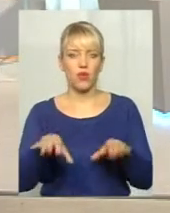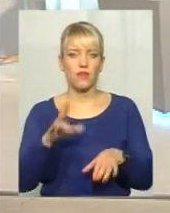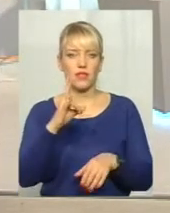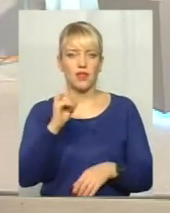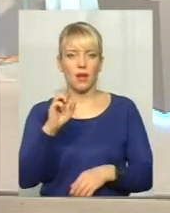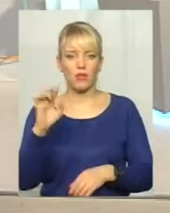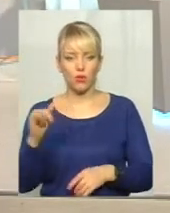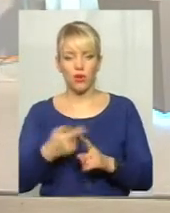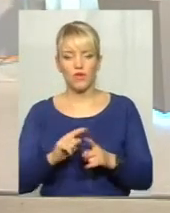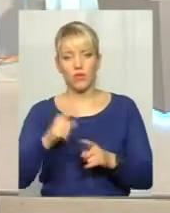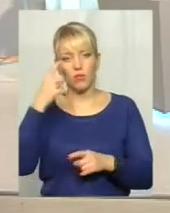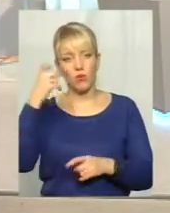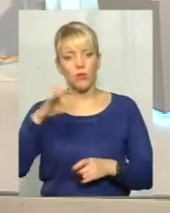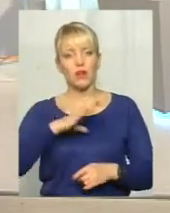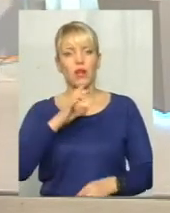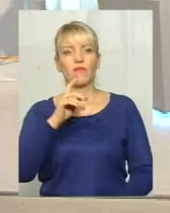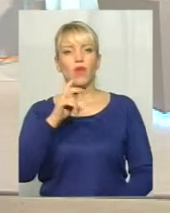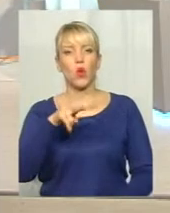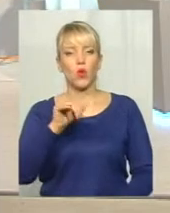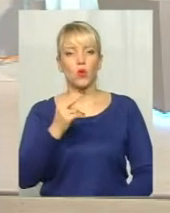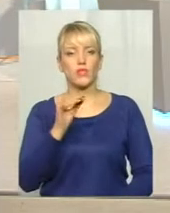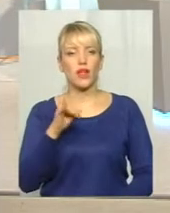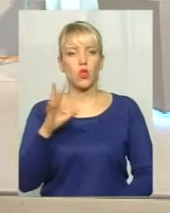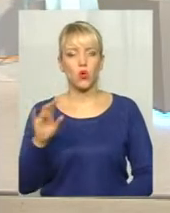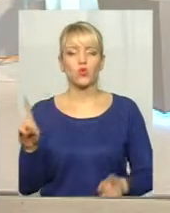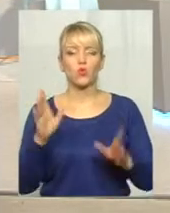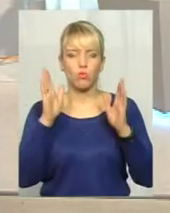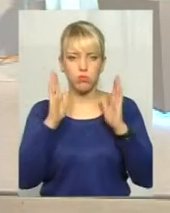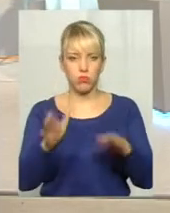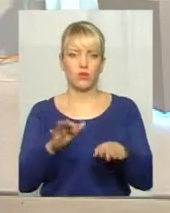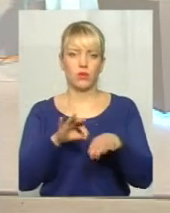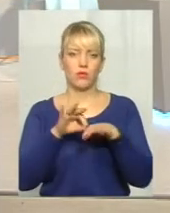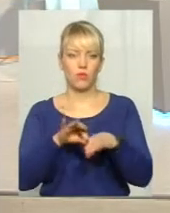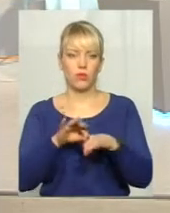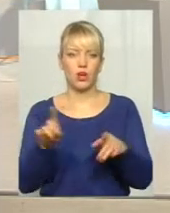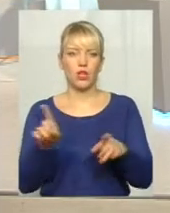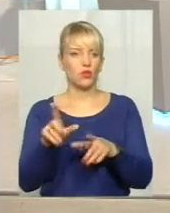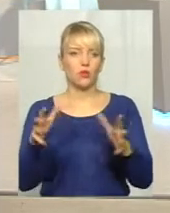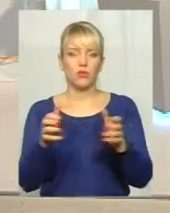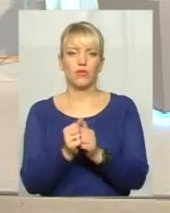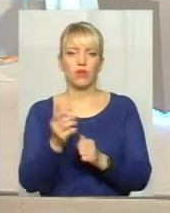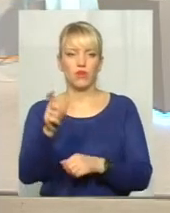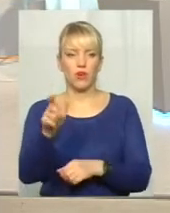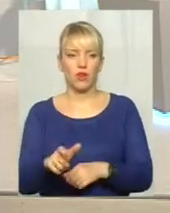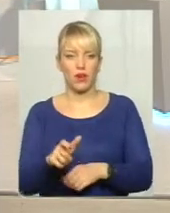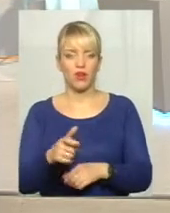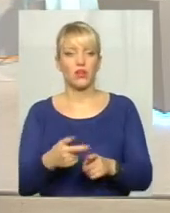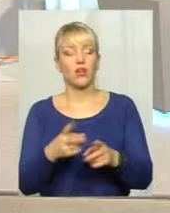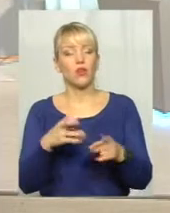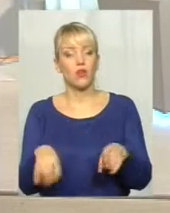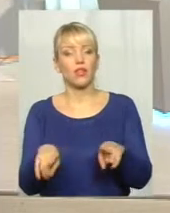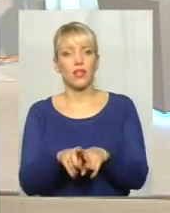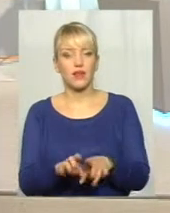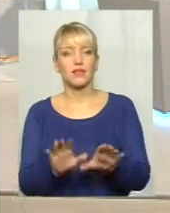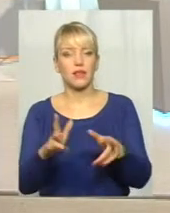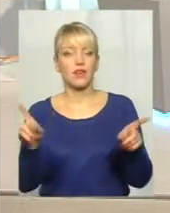що він попереджав Луценка про те, що буде проводитися це, і щоб вони не брали їхнього агента. Але, ну, от, сталося так, як